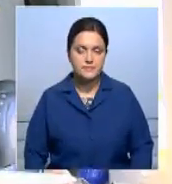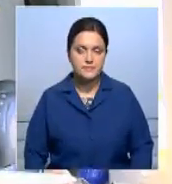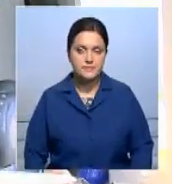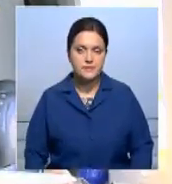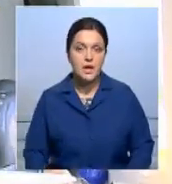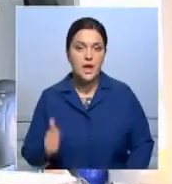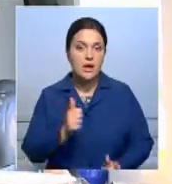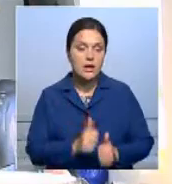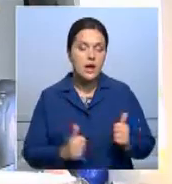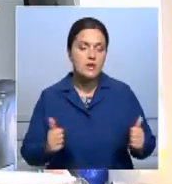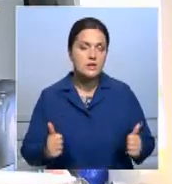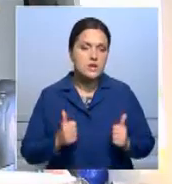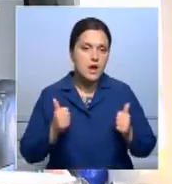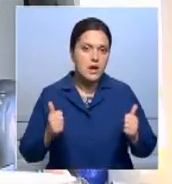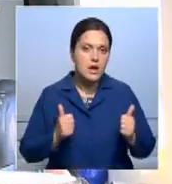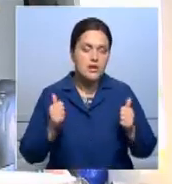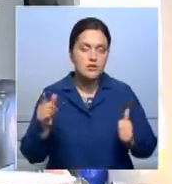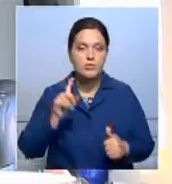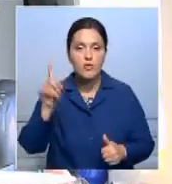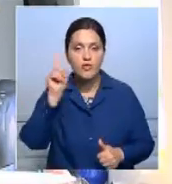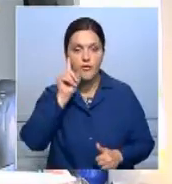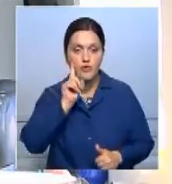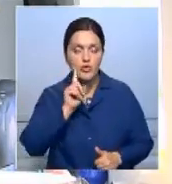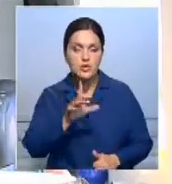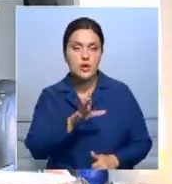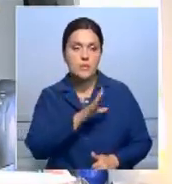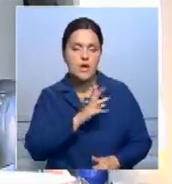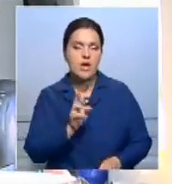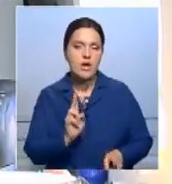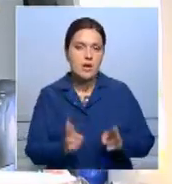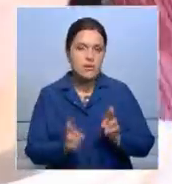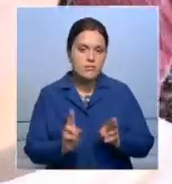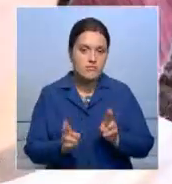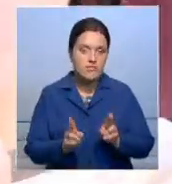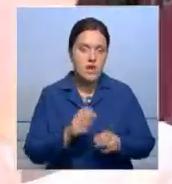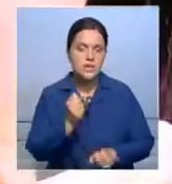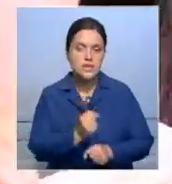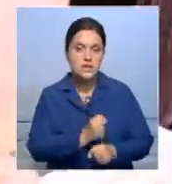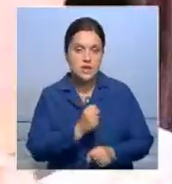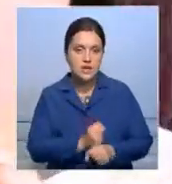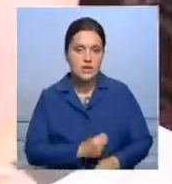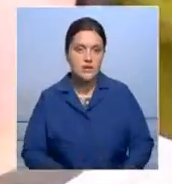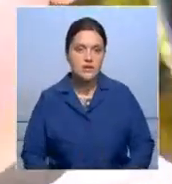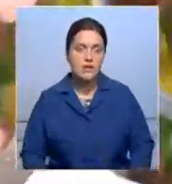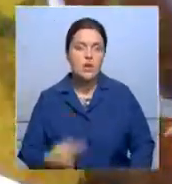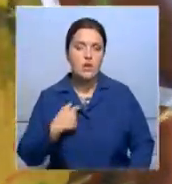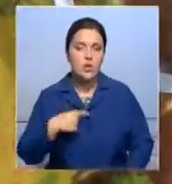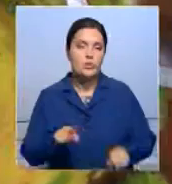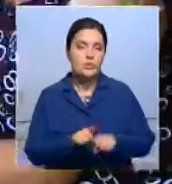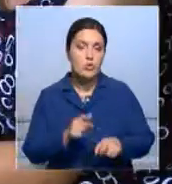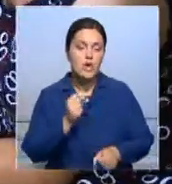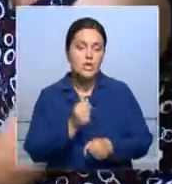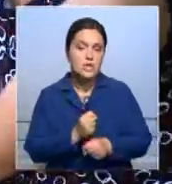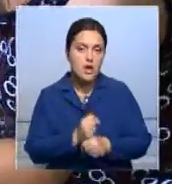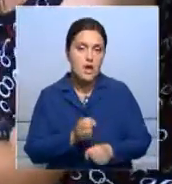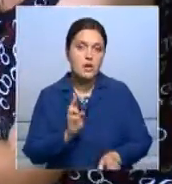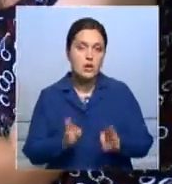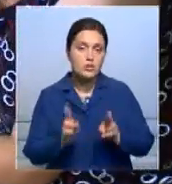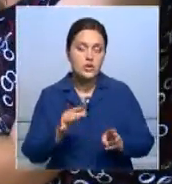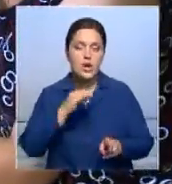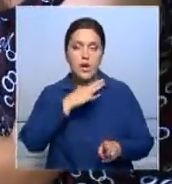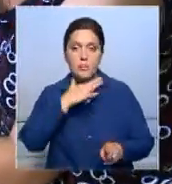Каждый старается, чтобы все вкусно было, сварить, состряпать. Не только я пеку, пекут